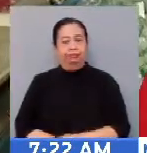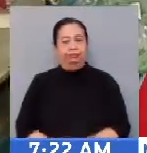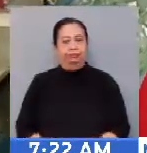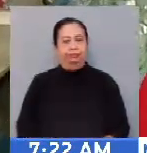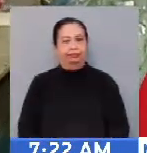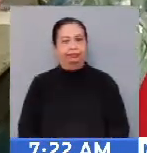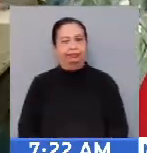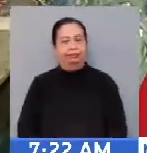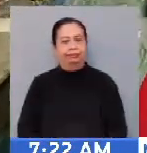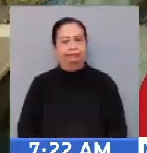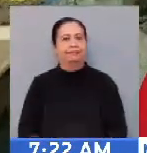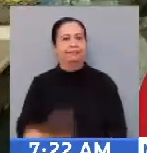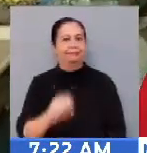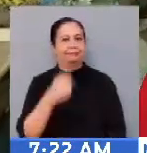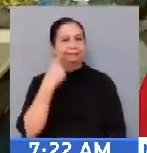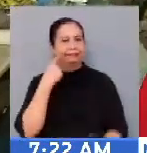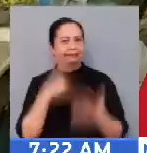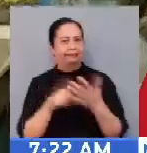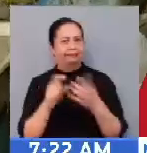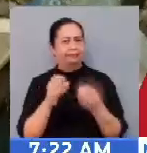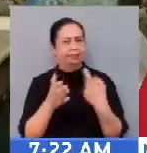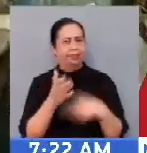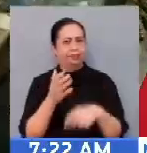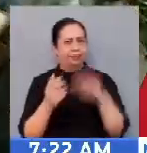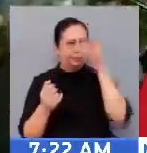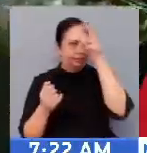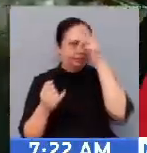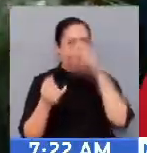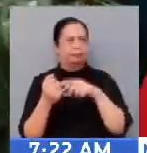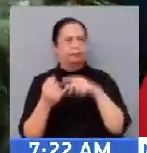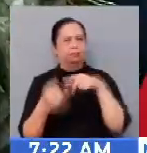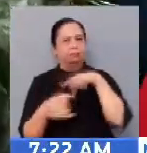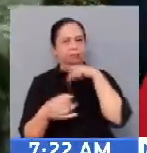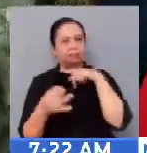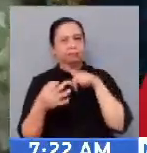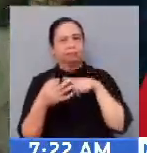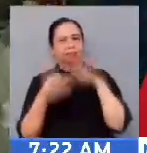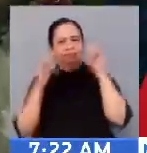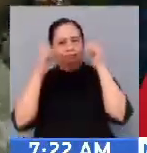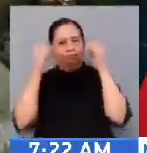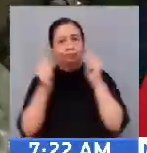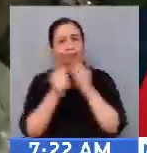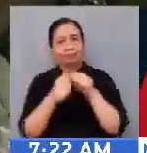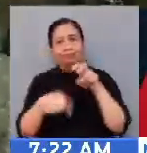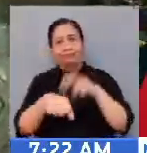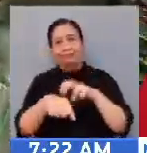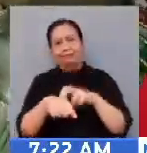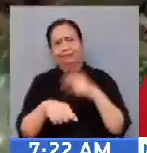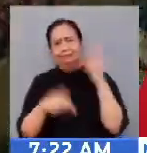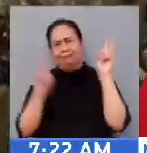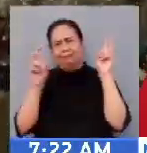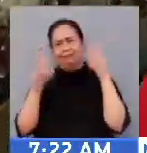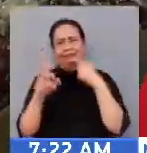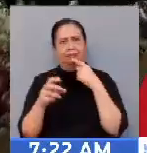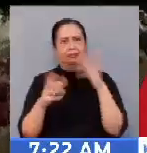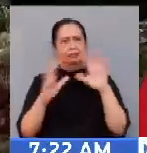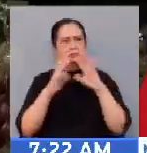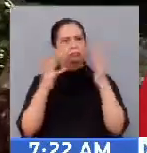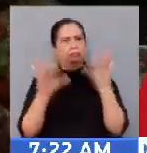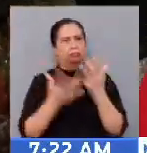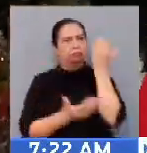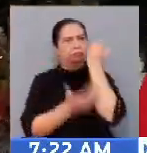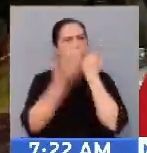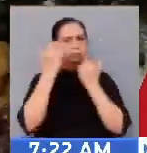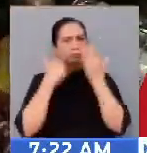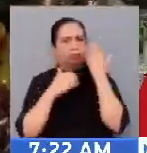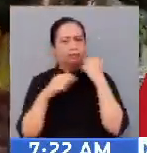Alamin natin dito yung presyo ng manok, baboy, baka, pati na ang patatas. Sinasabing mayroong global shortage. And dito si